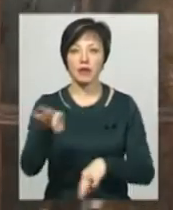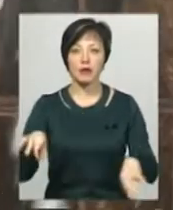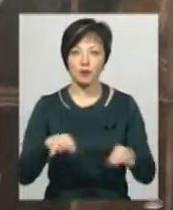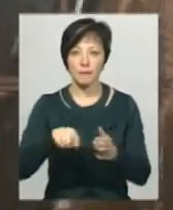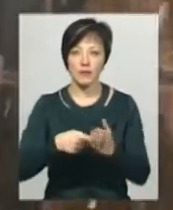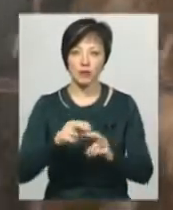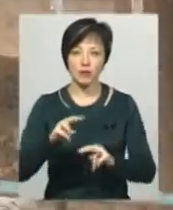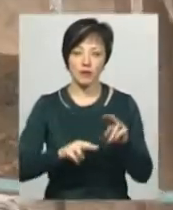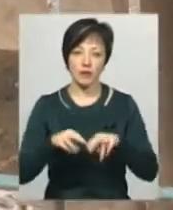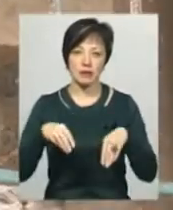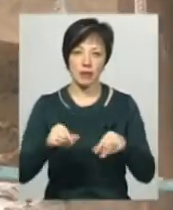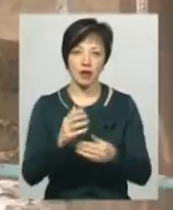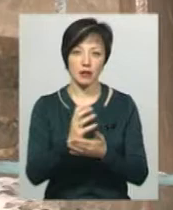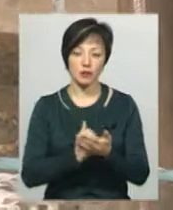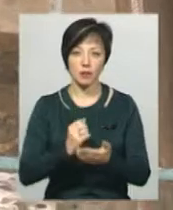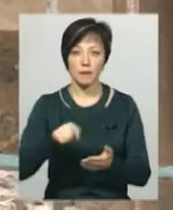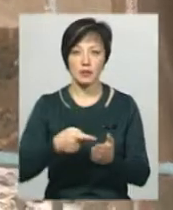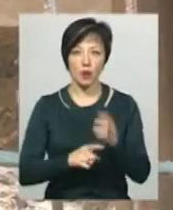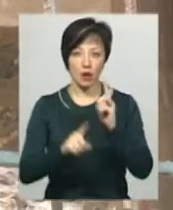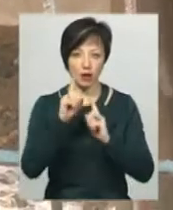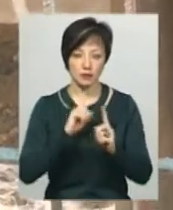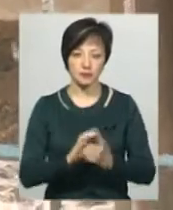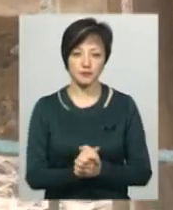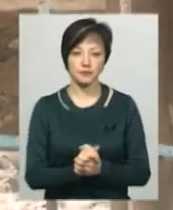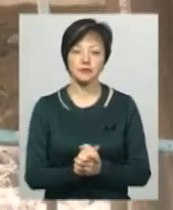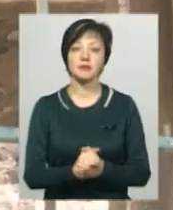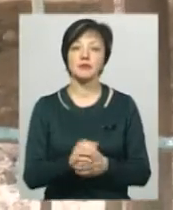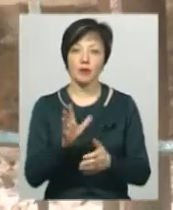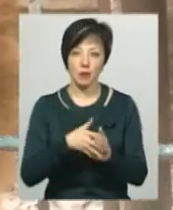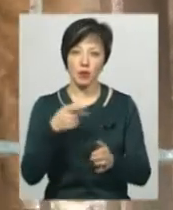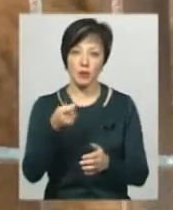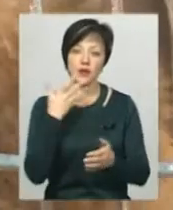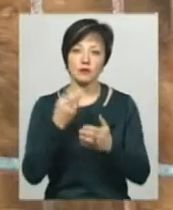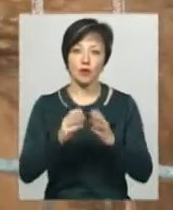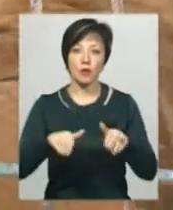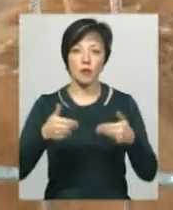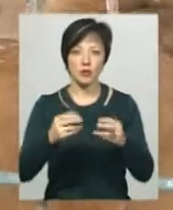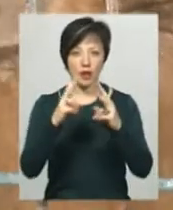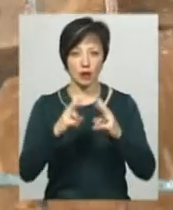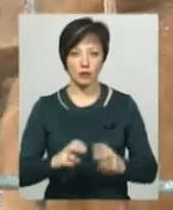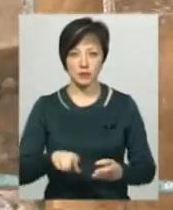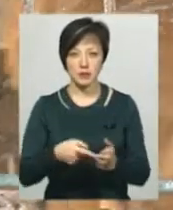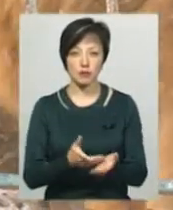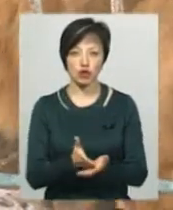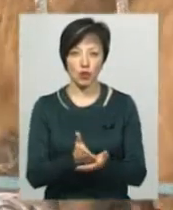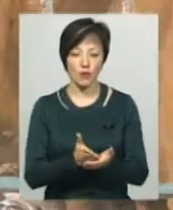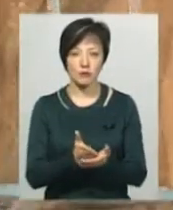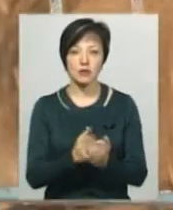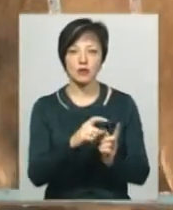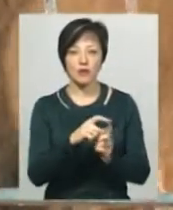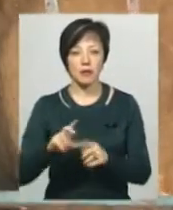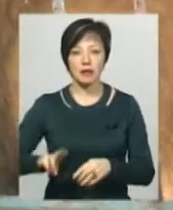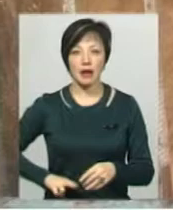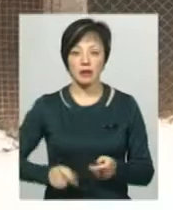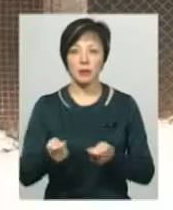архітектури, містобудування та земельних ресурсів Хмельницької міської ради. Він і подаватиме свої пропозиції на розгляд міським чиновникам. За словами